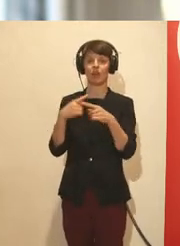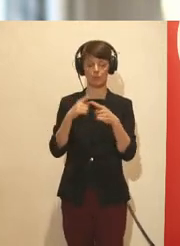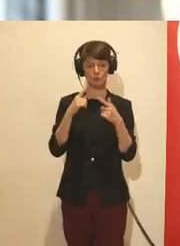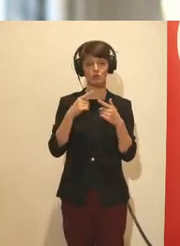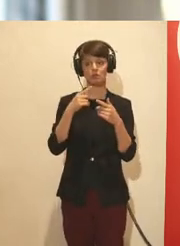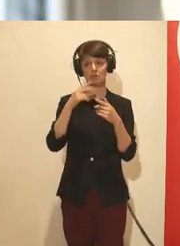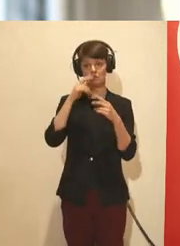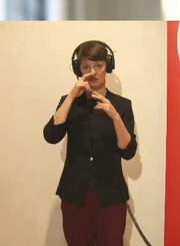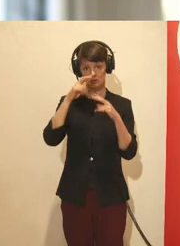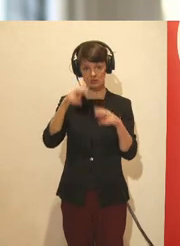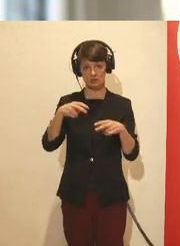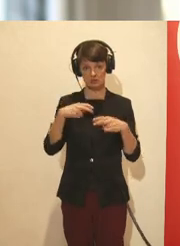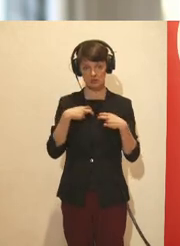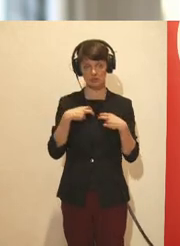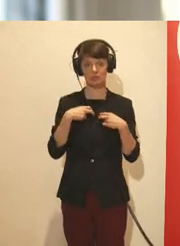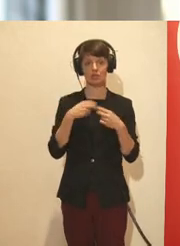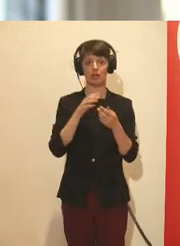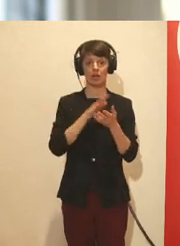trotz